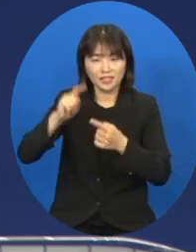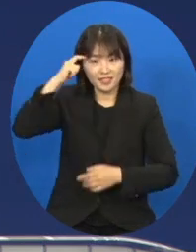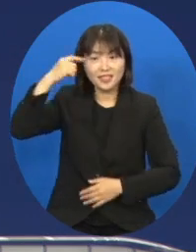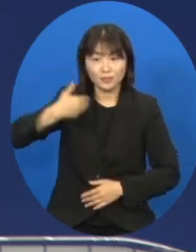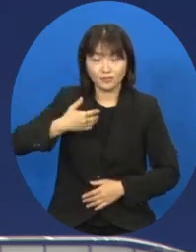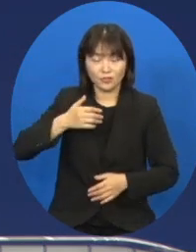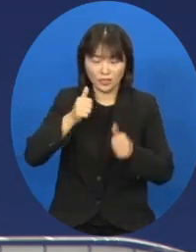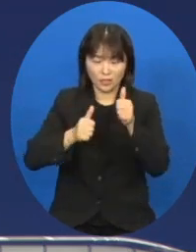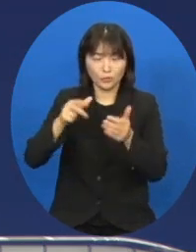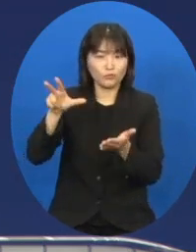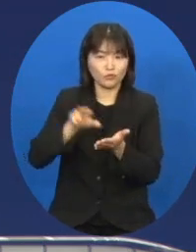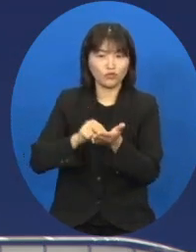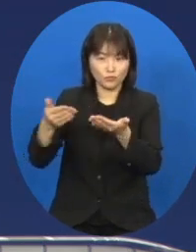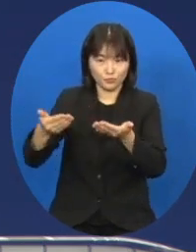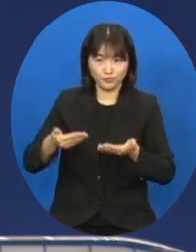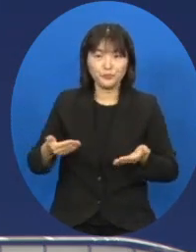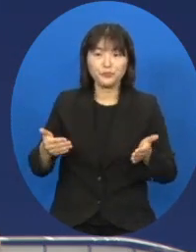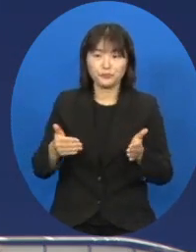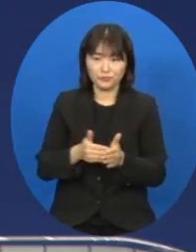시험 문제.